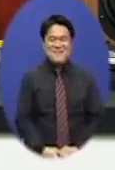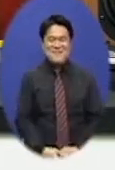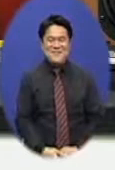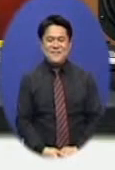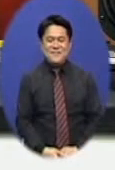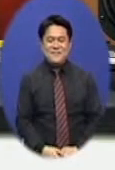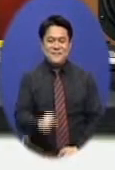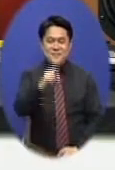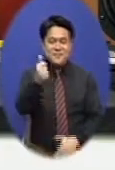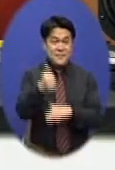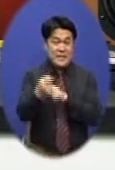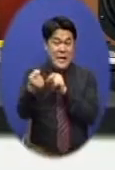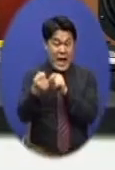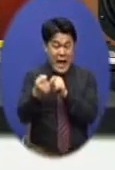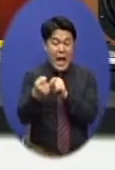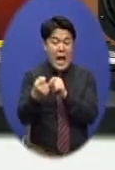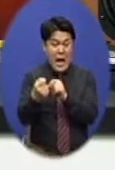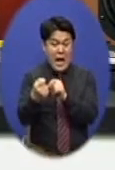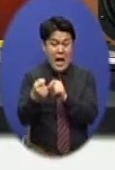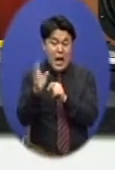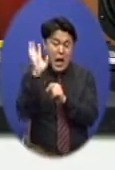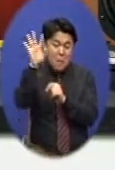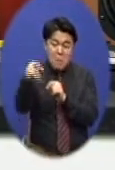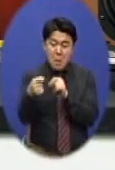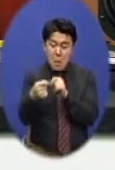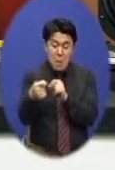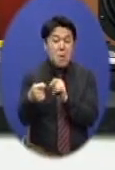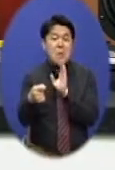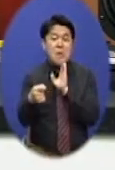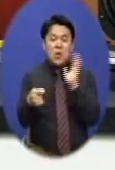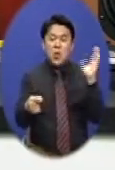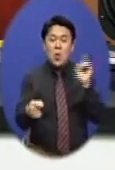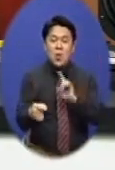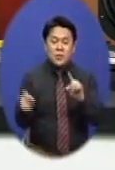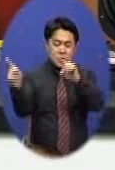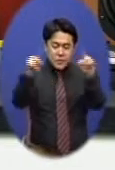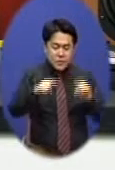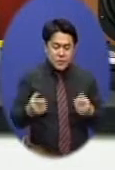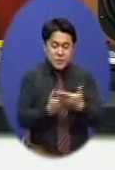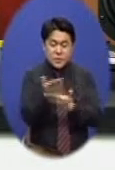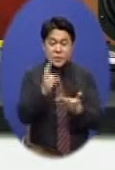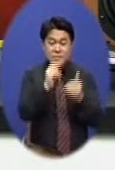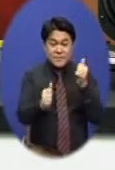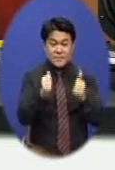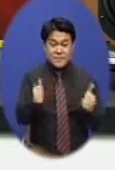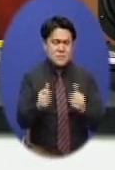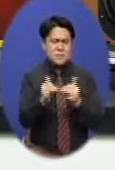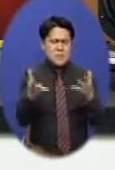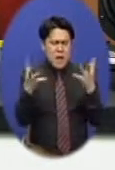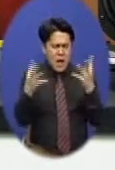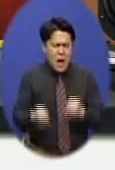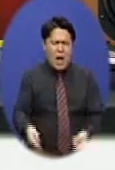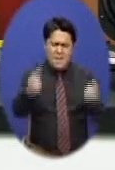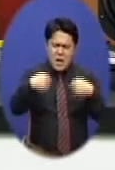네, 네, 월말이 다가갑니다. 이제. 네, 이제 네, 한 몇 주 안 남았잖아요. 네. 요즘에요. 이 전국 나눔 노래자랑에 정말 많은 분들이